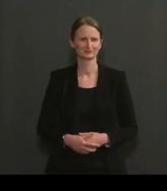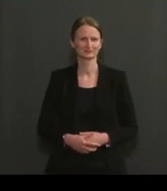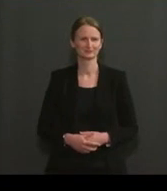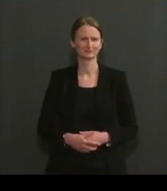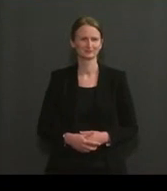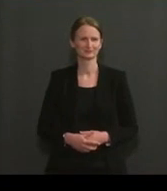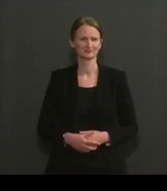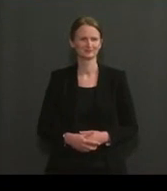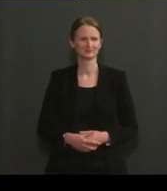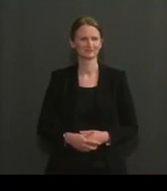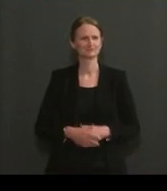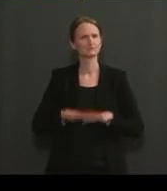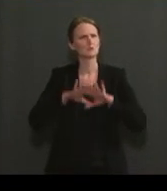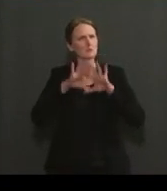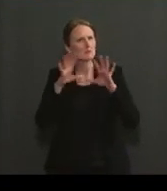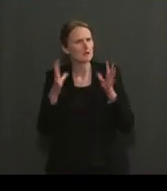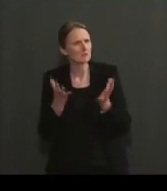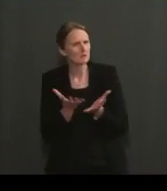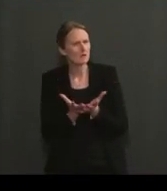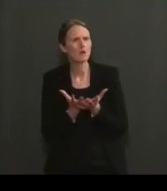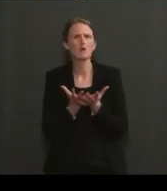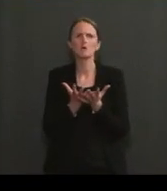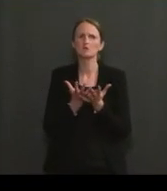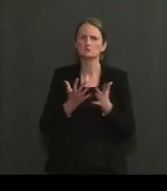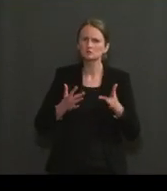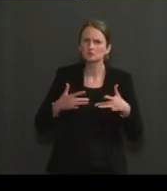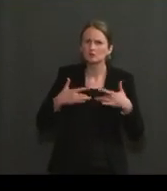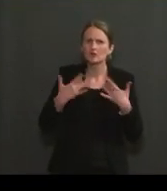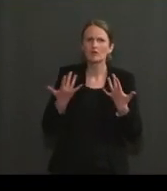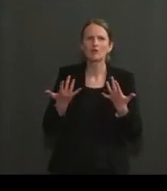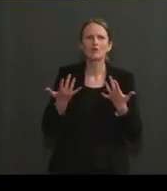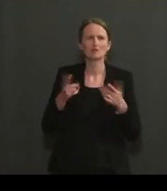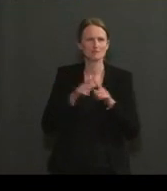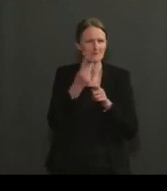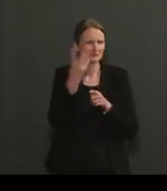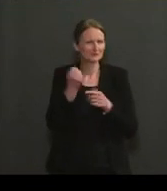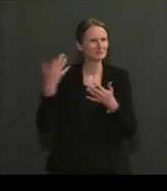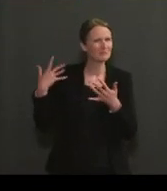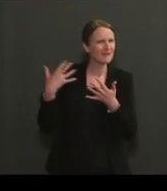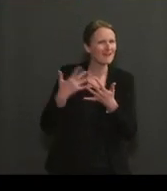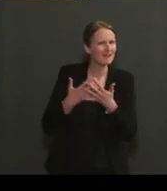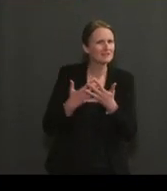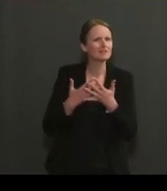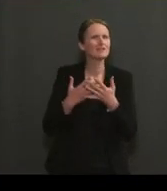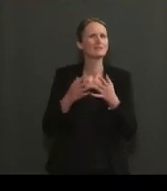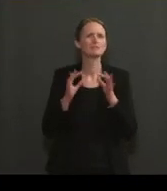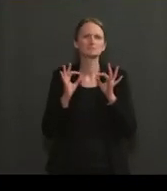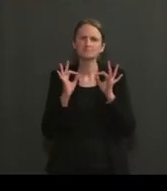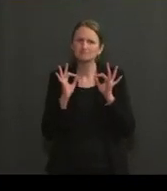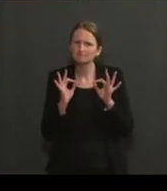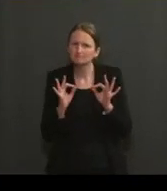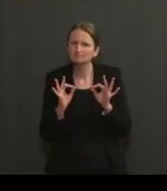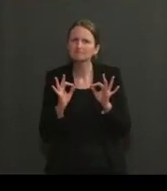Globalement, nous sommes dans la continuation des quelques semaines qui précèdent, c'est-à-dire que le nombre de contaminations, d'hospitalisations et de